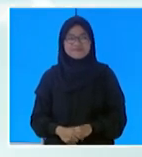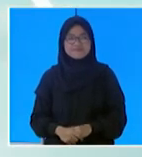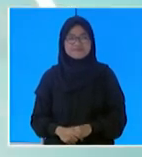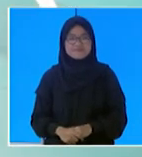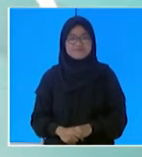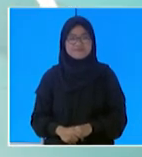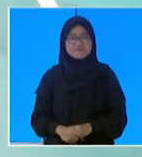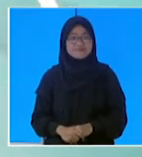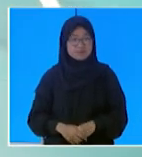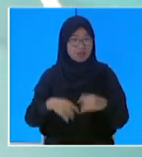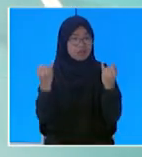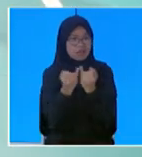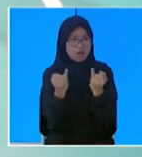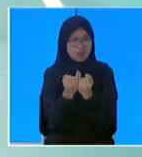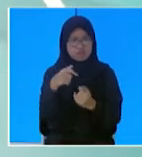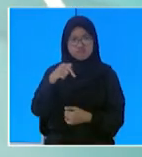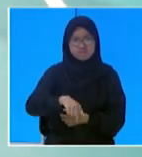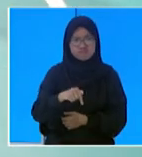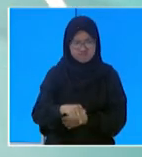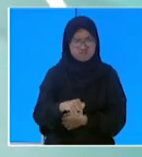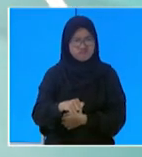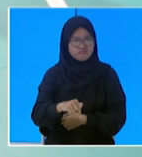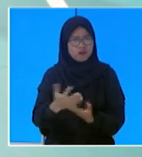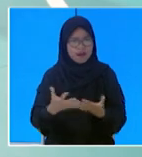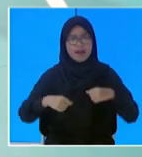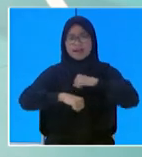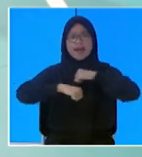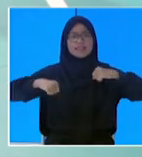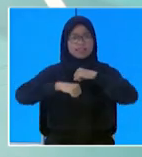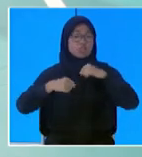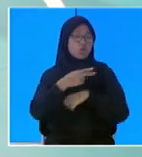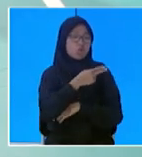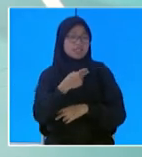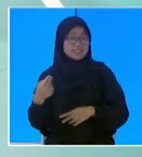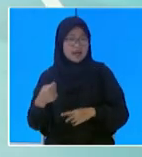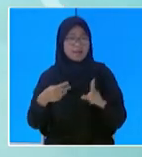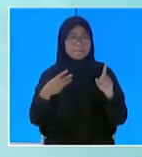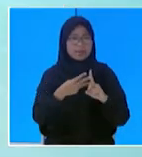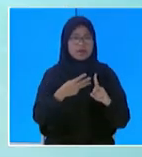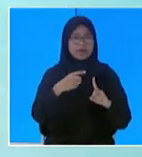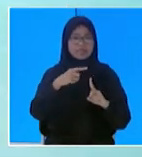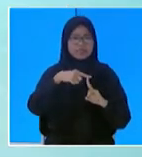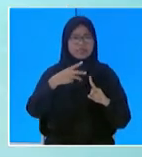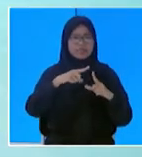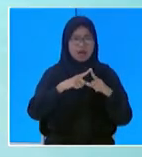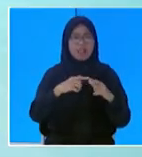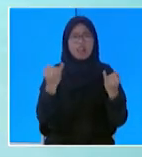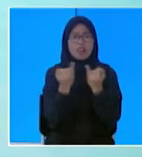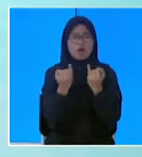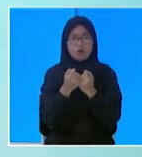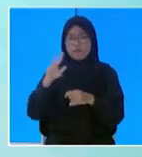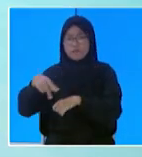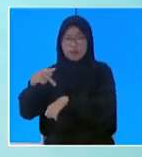Pada kompetisi round robin mempertemukan atlet Indonesia Muhammad Bintang Satria Herlangga melawan atlet Filipina David Gonzaga di kelas